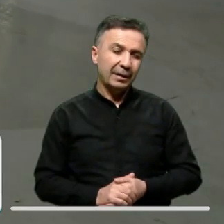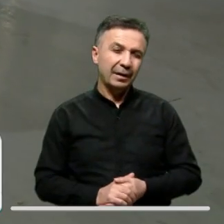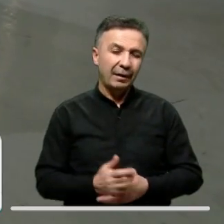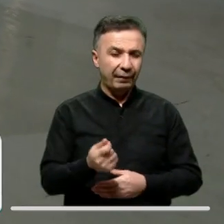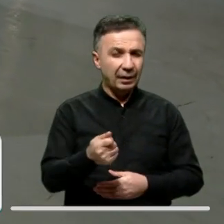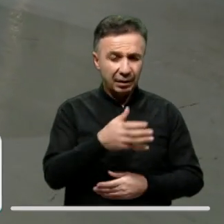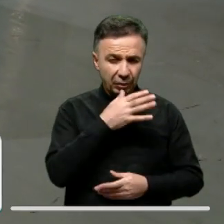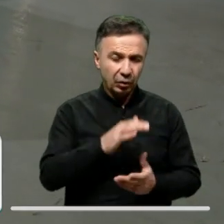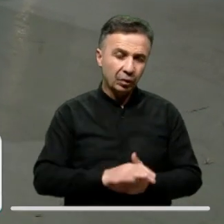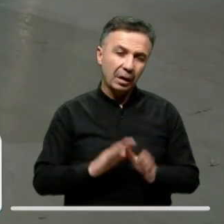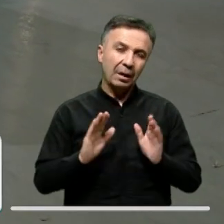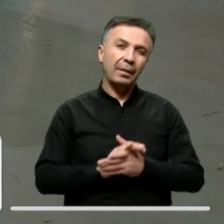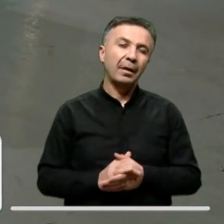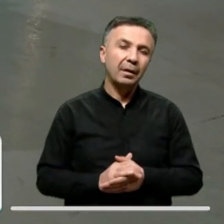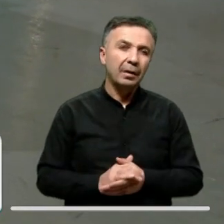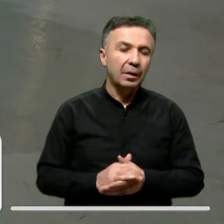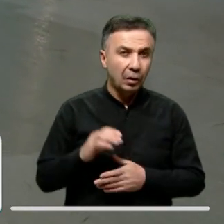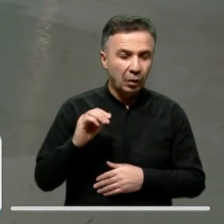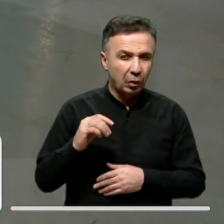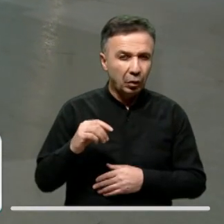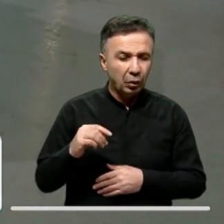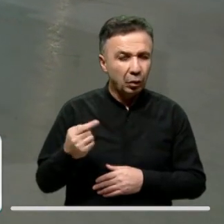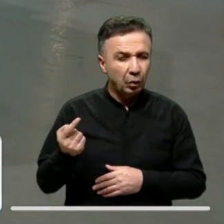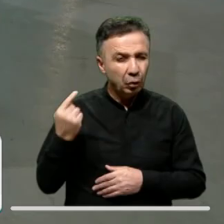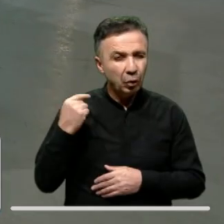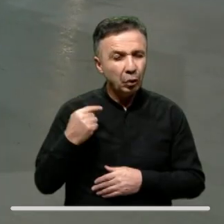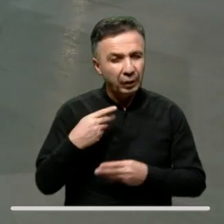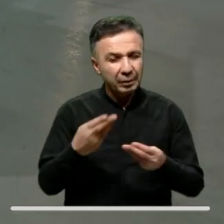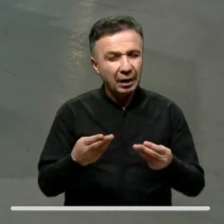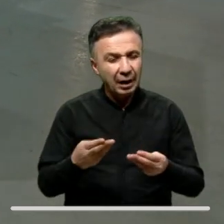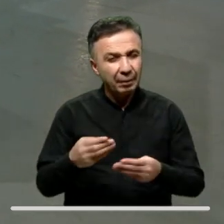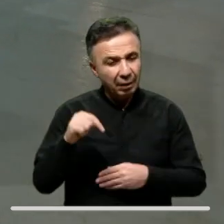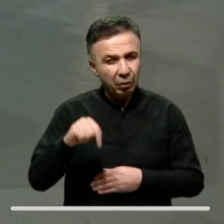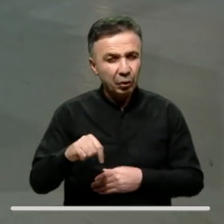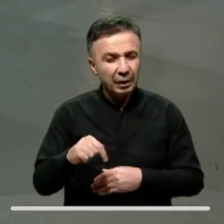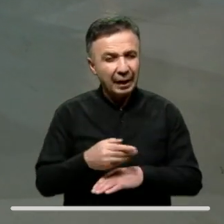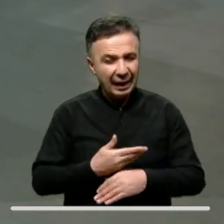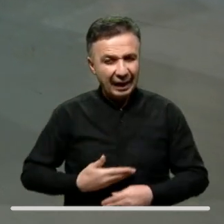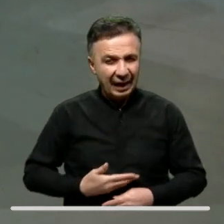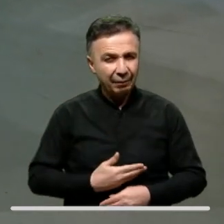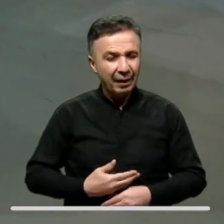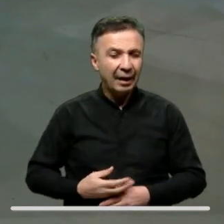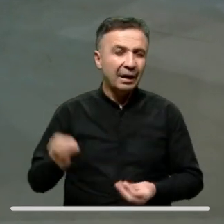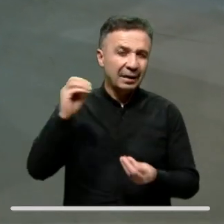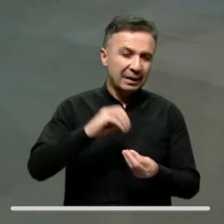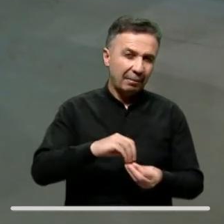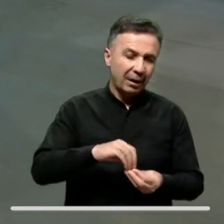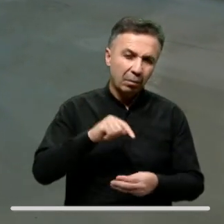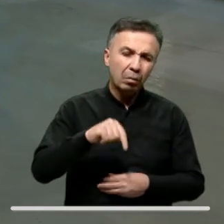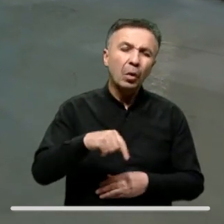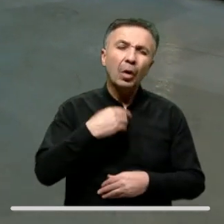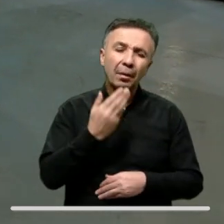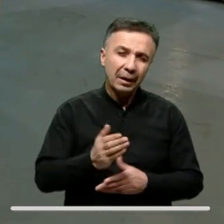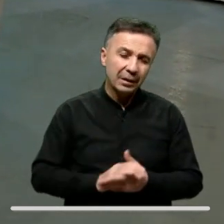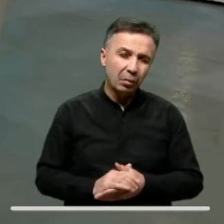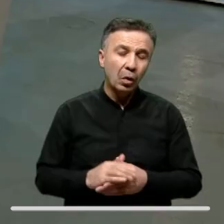Ama dün vermiştiniz ama bugün fiyat ekmeğe zam geldi. Bu olmaz belki. Bu olmaz. Bu olmaz ama